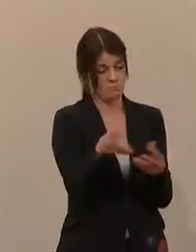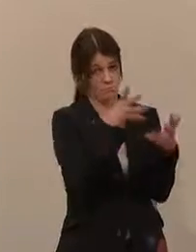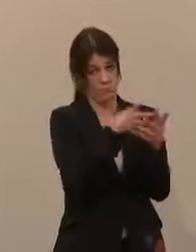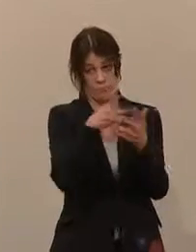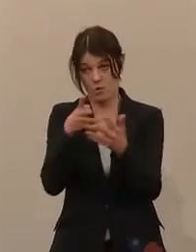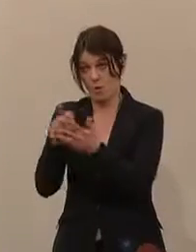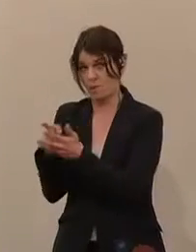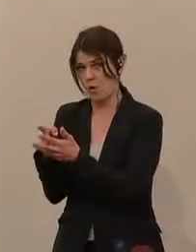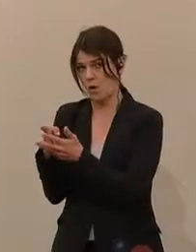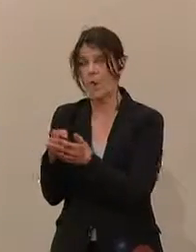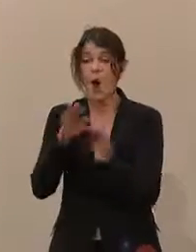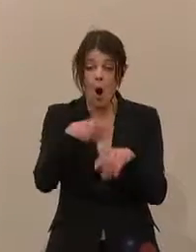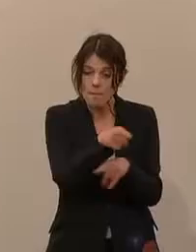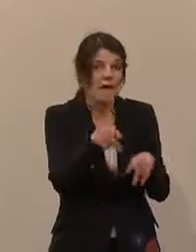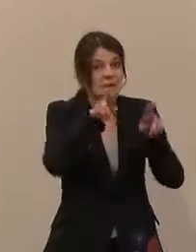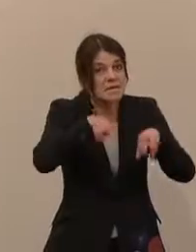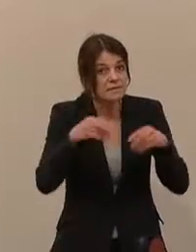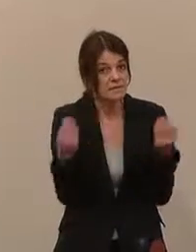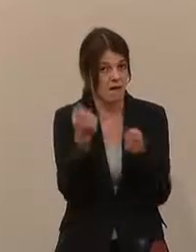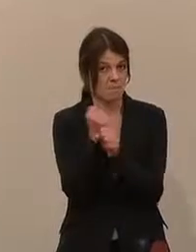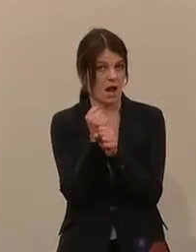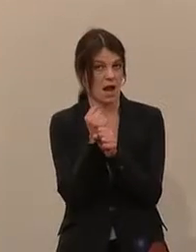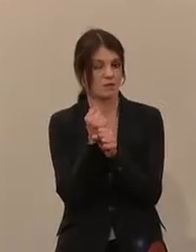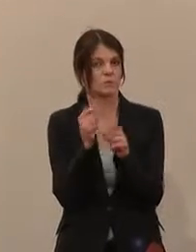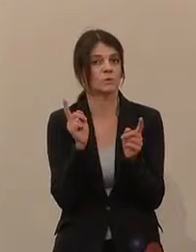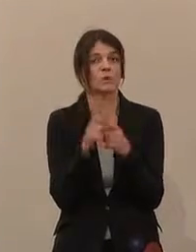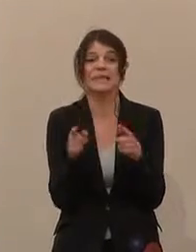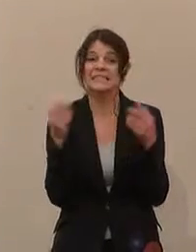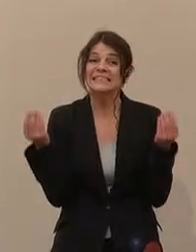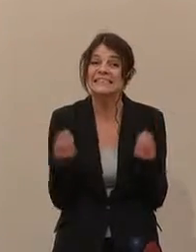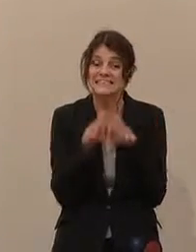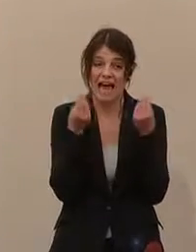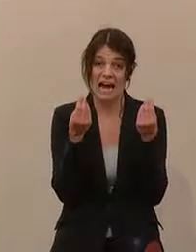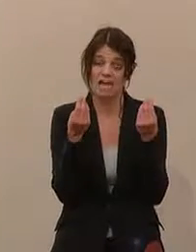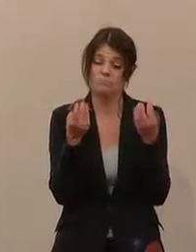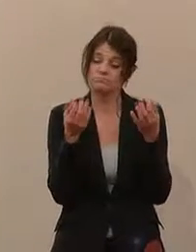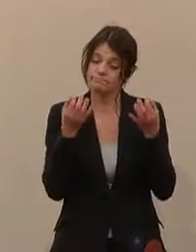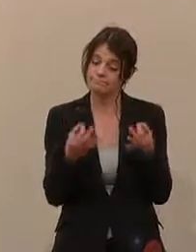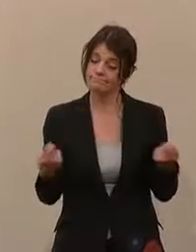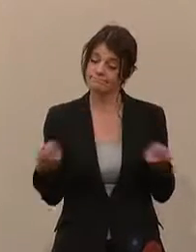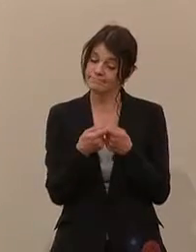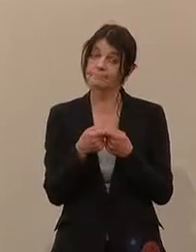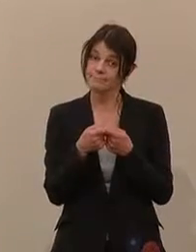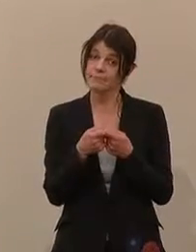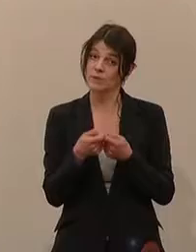richtigen Dinge getan werden und ob die Dinge richtig getan werden.